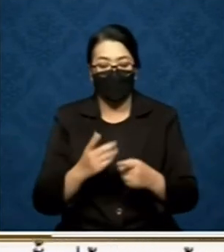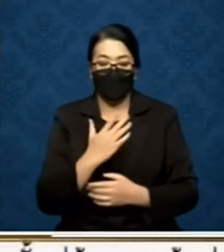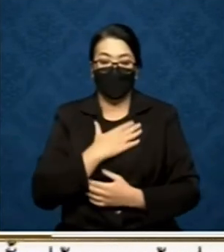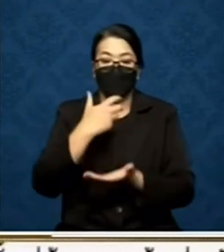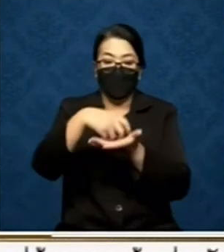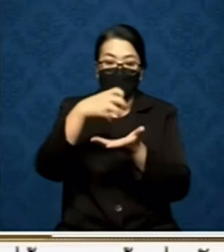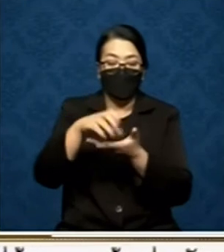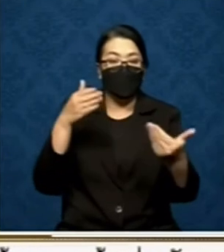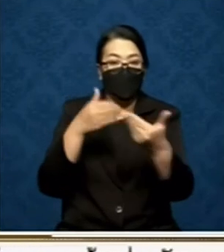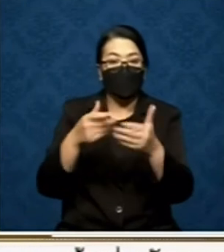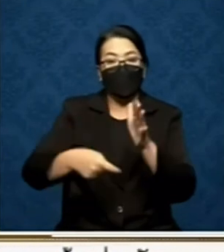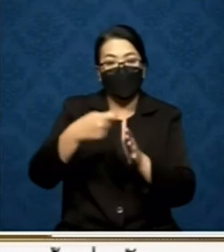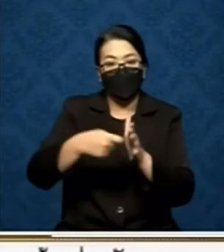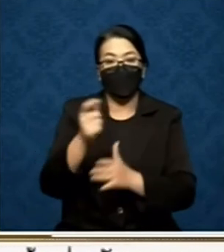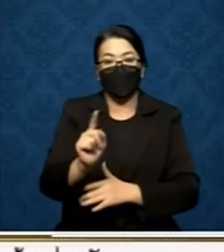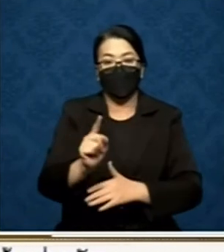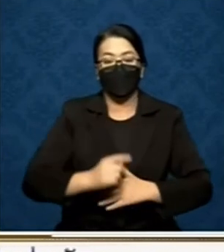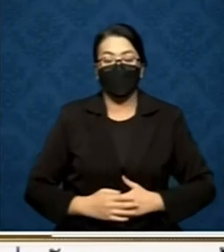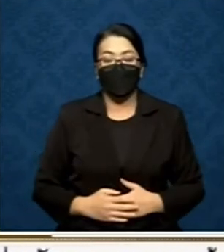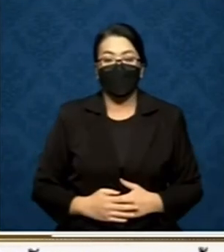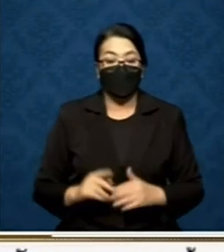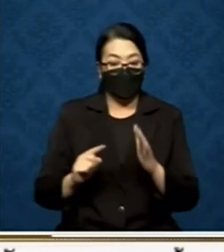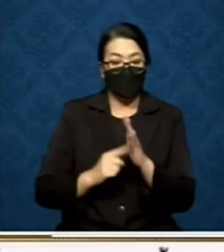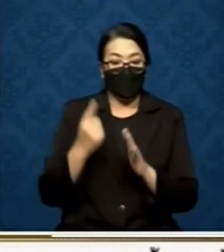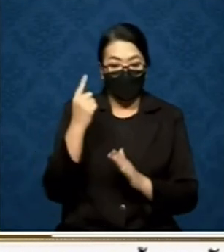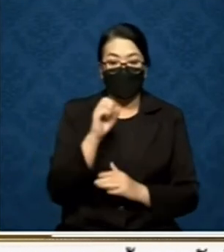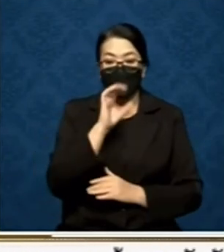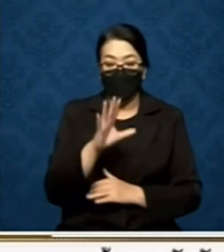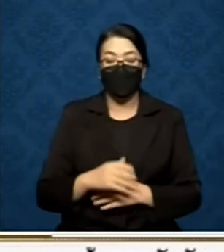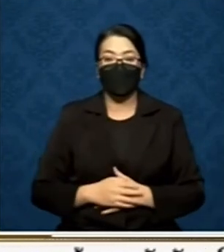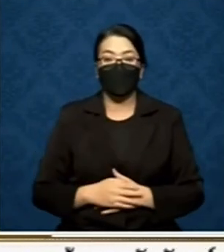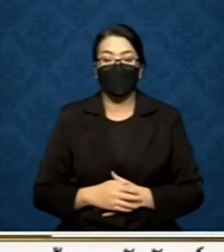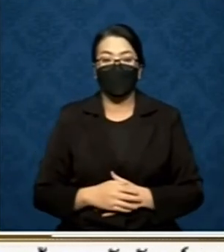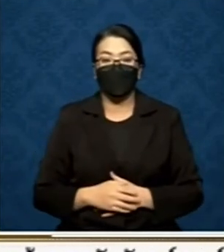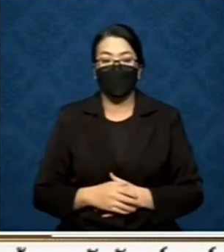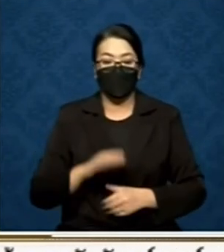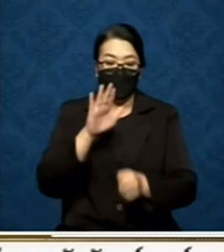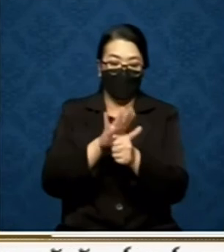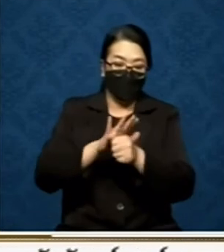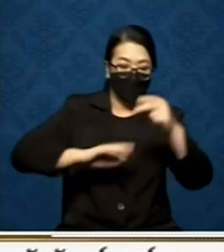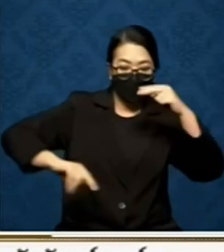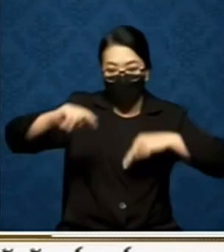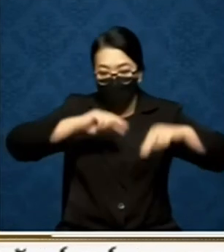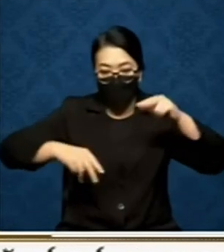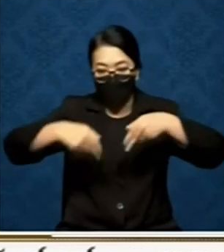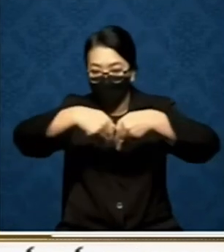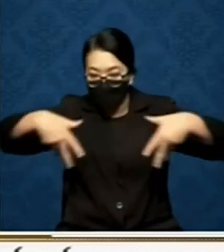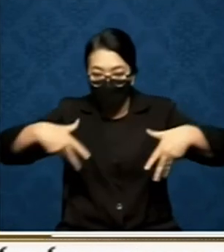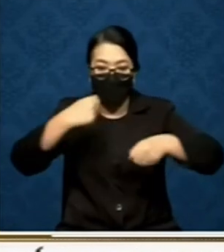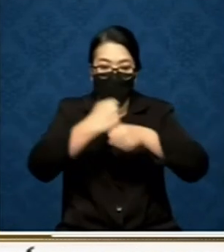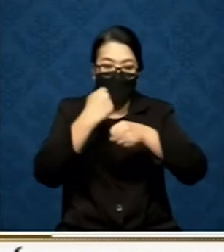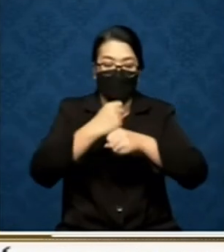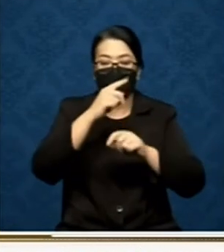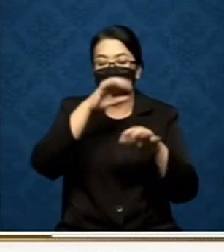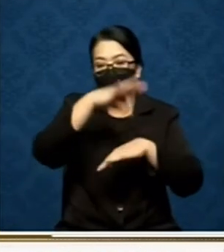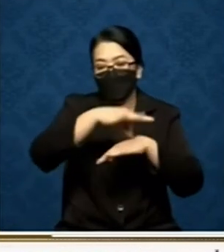เรียนท่านประธานก็คือว่าแต่เมื่อตอนต้นผมได้ทำเรียนถึงโครงสร้างในการปกครองเมื่อเราได้ดีกลับพูดคุยกันอยู่